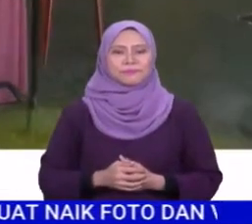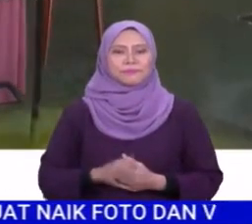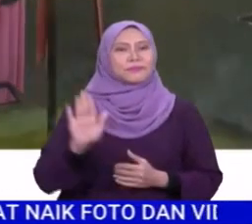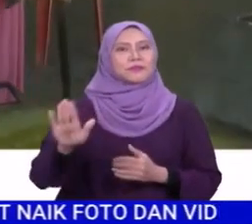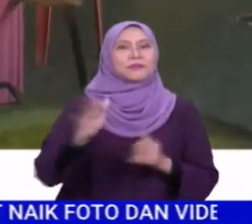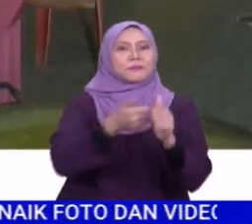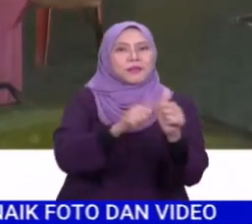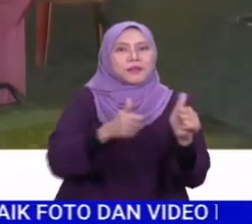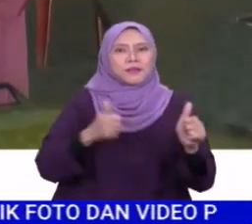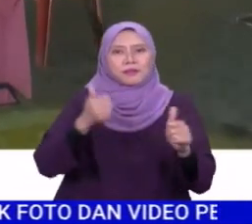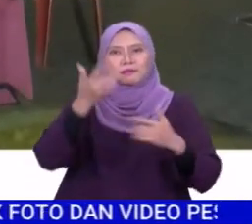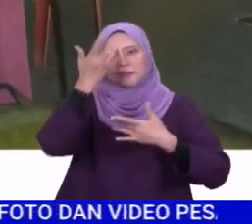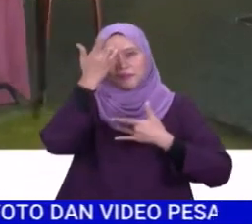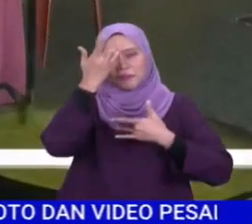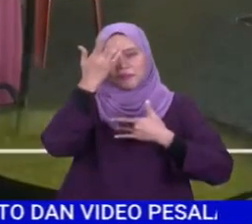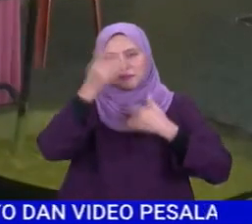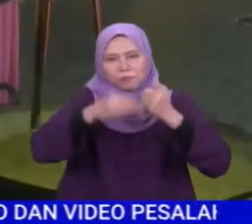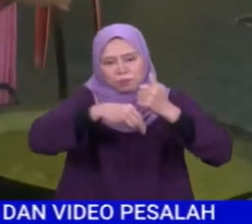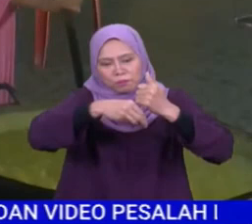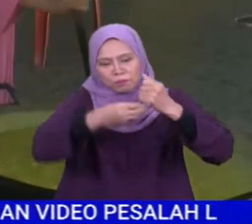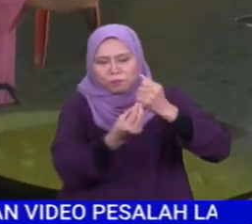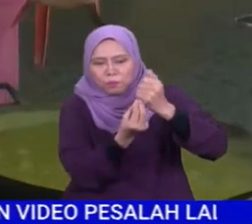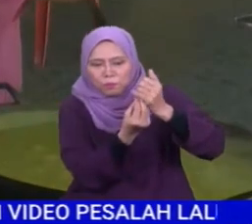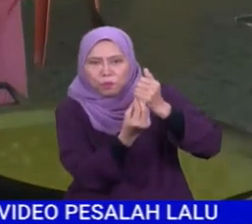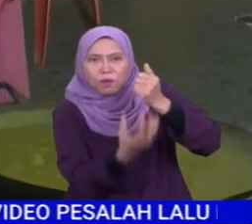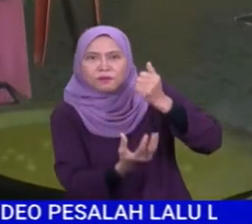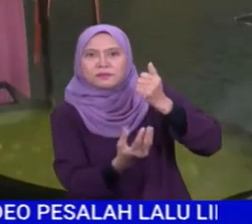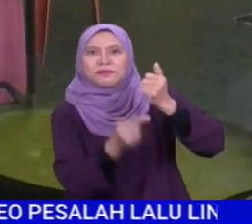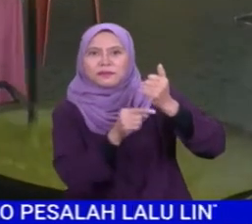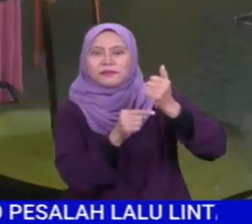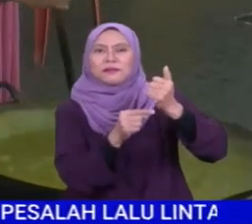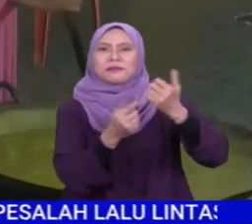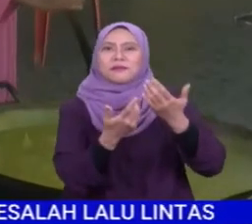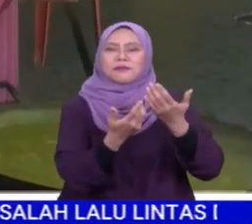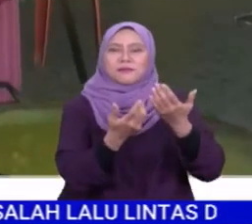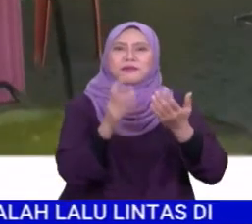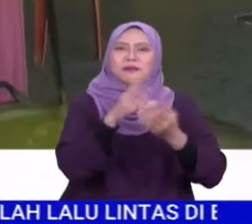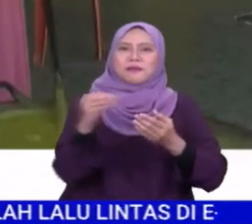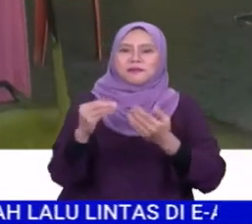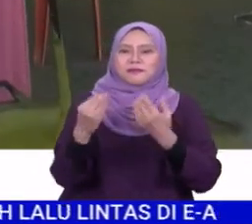mencegah penyakit buasi dan juga darah tinggi. Kerana